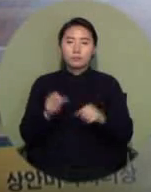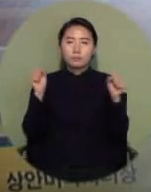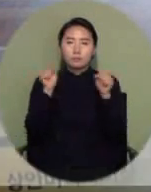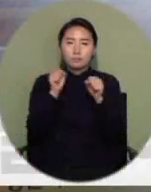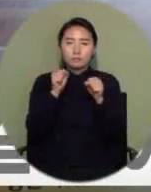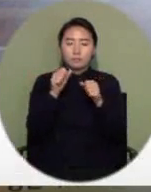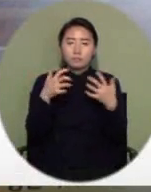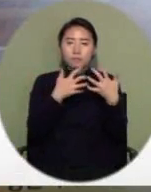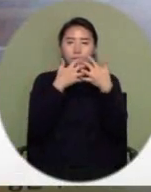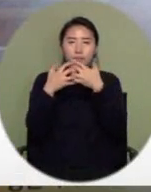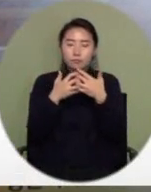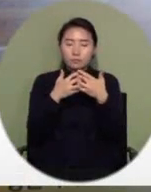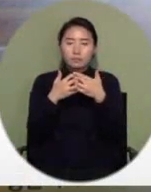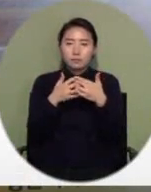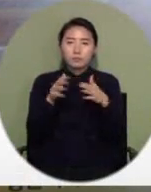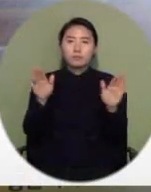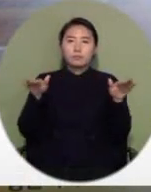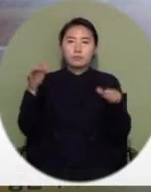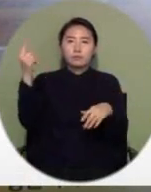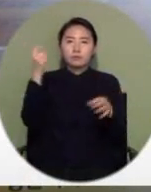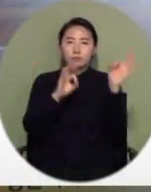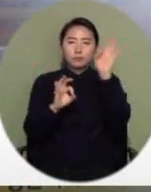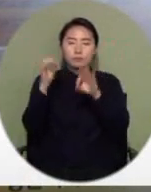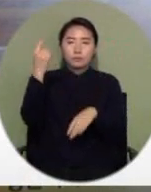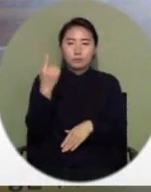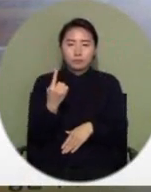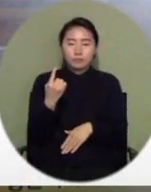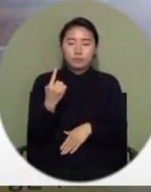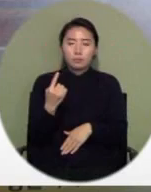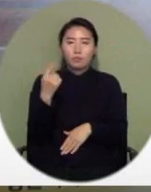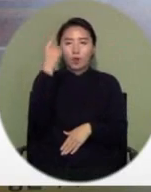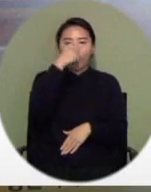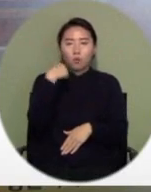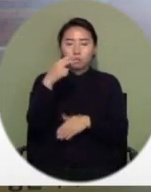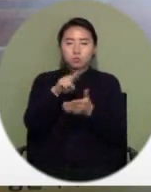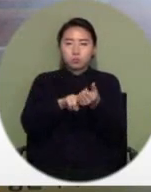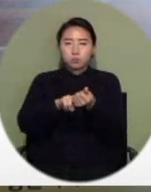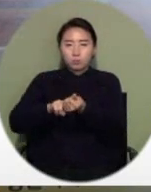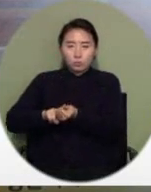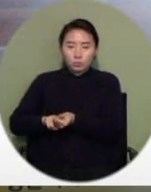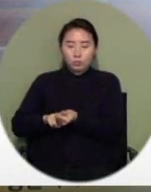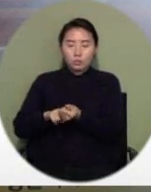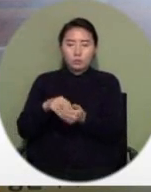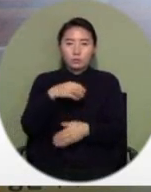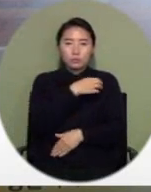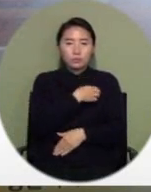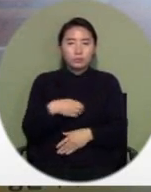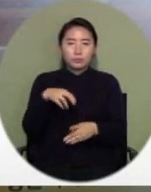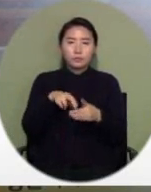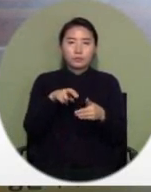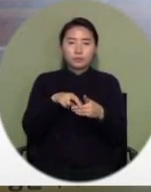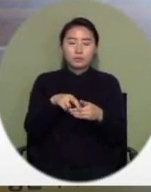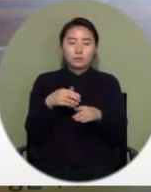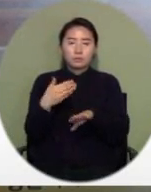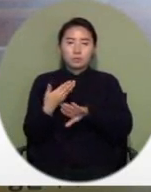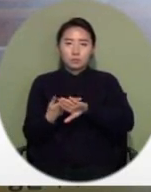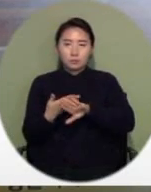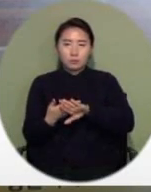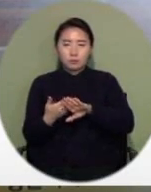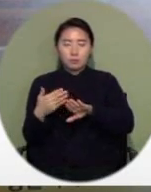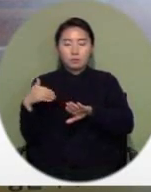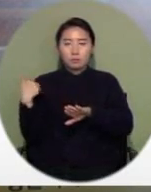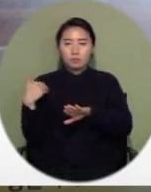꽁꽁 얼어붙은 강추위에도 천사가 찾아왔습니다. 이 천사는 얼굴을 숨긴 채 주민센터에 남몰래 200포대의